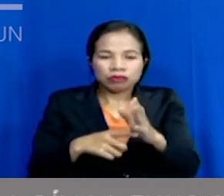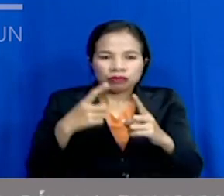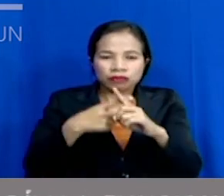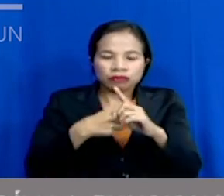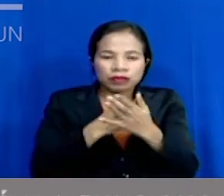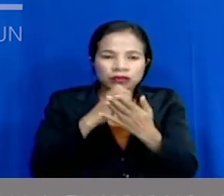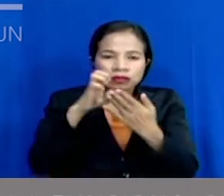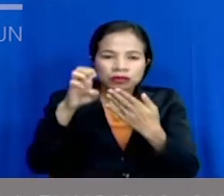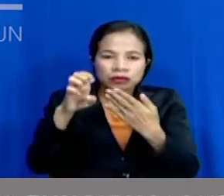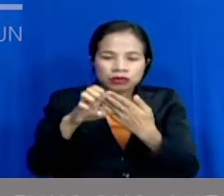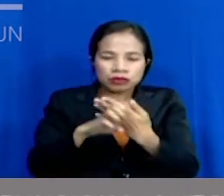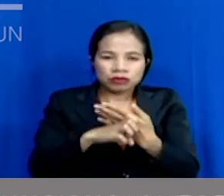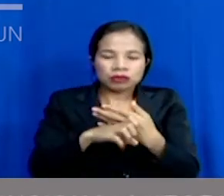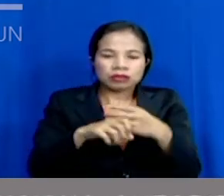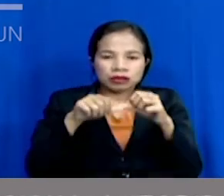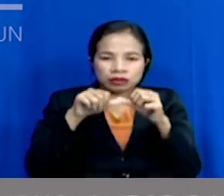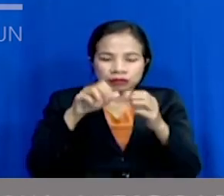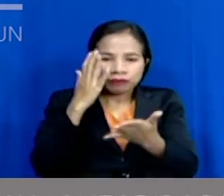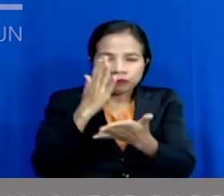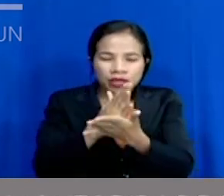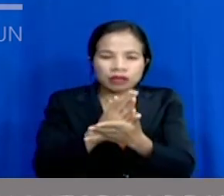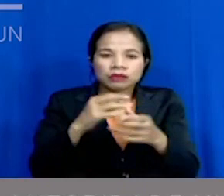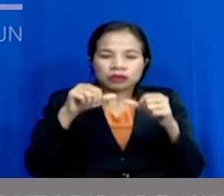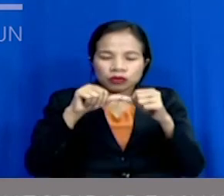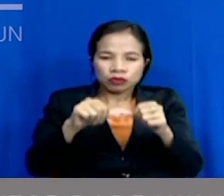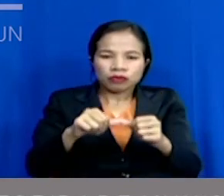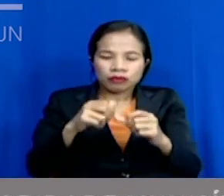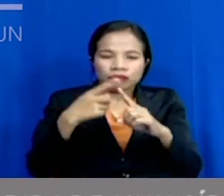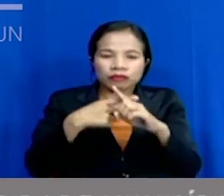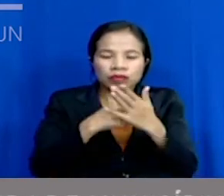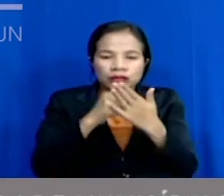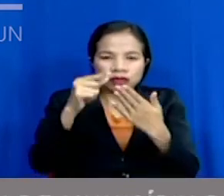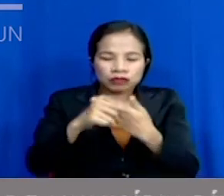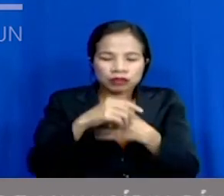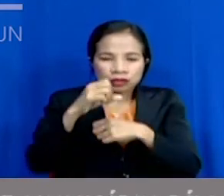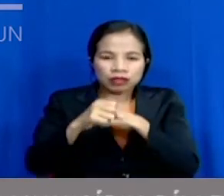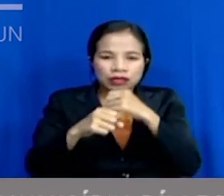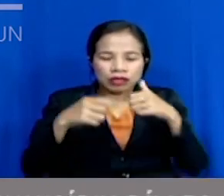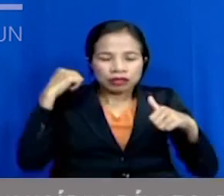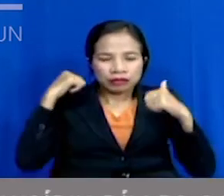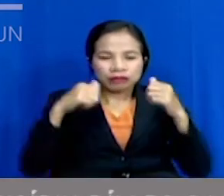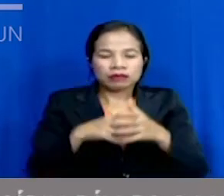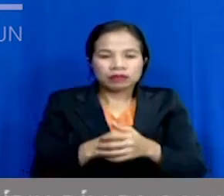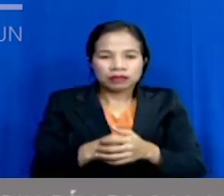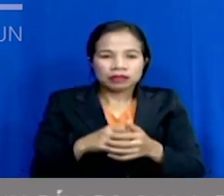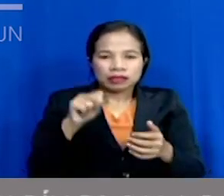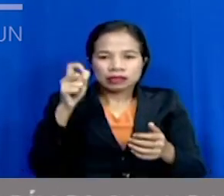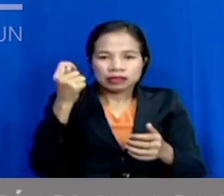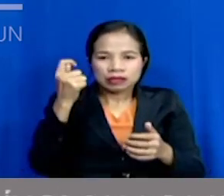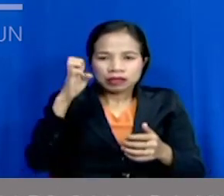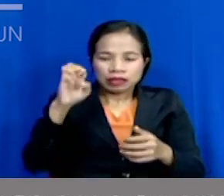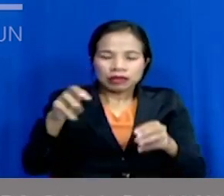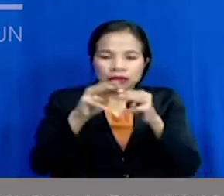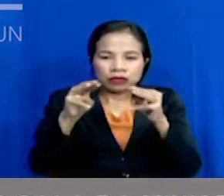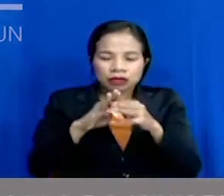para, sire se continuă falia, agustu. Entretanto, activitatea de rutină secretariatul tehnic administrațion electoral municipiul